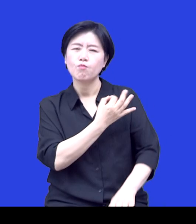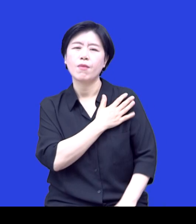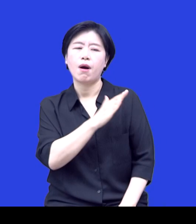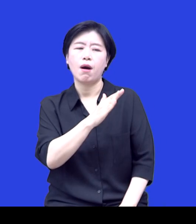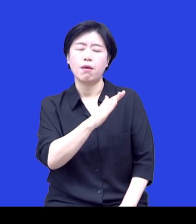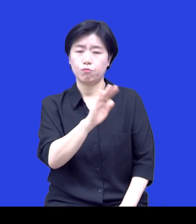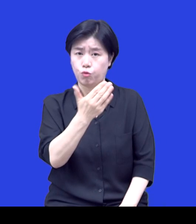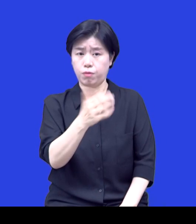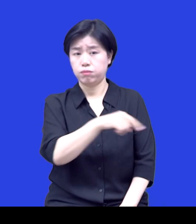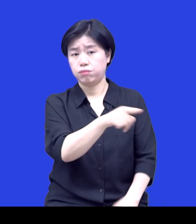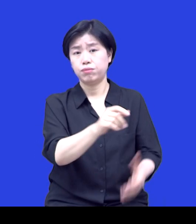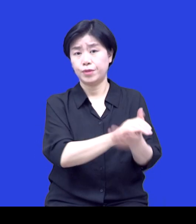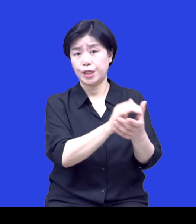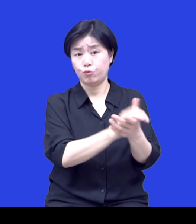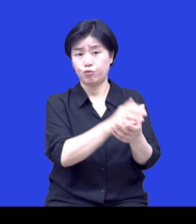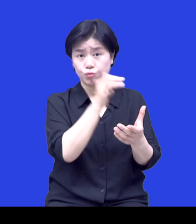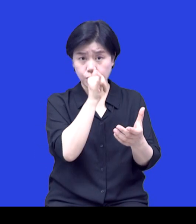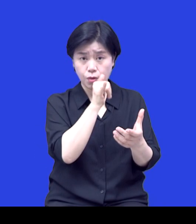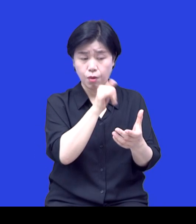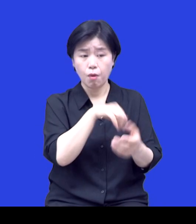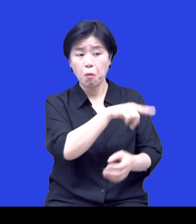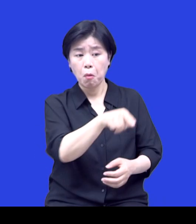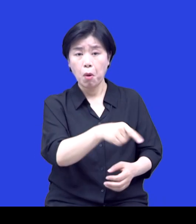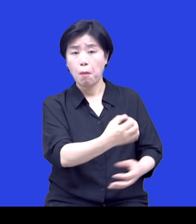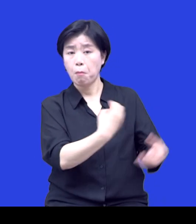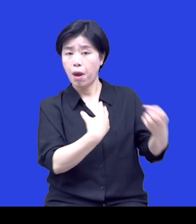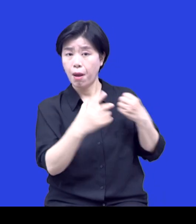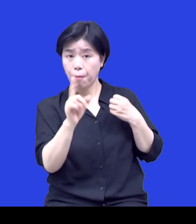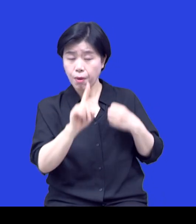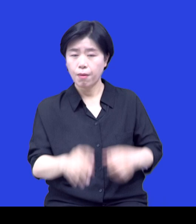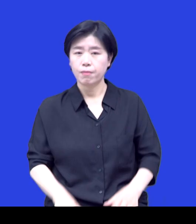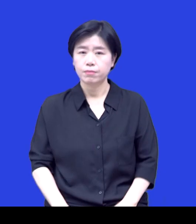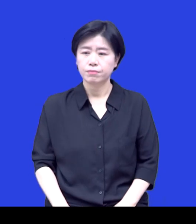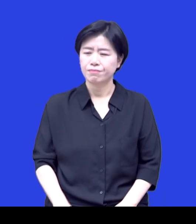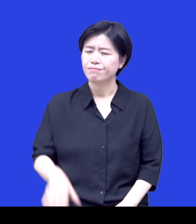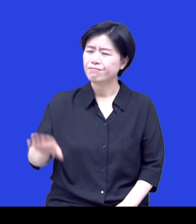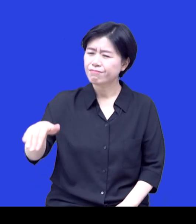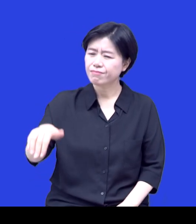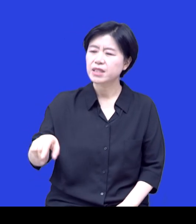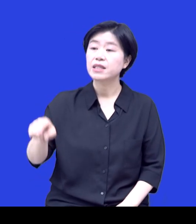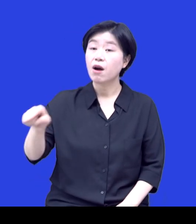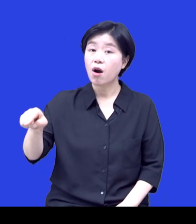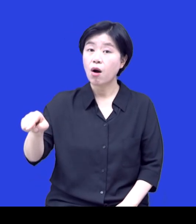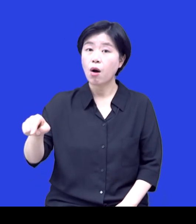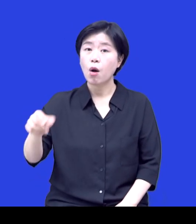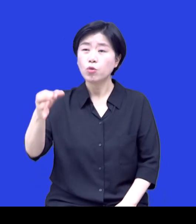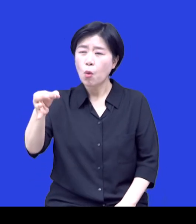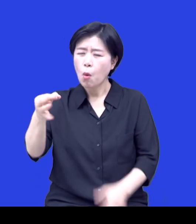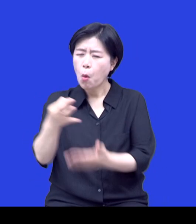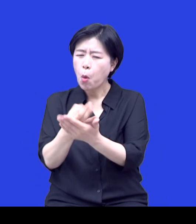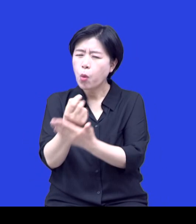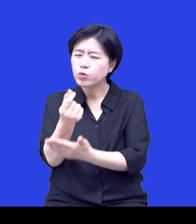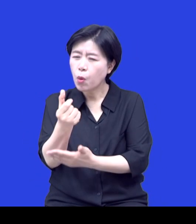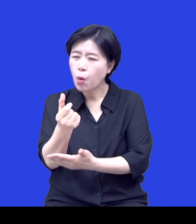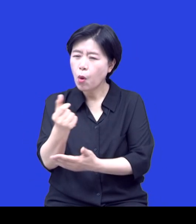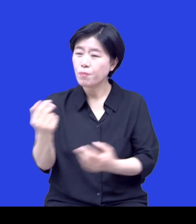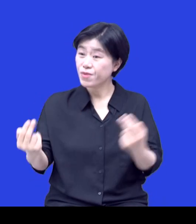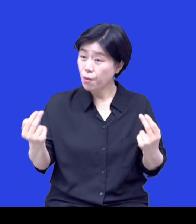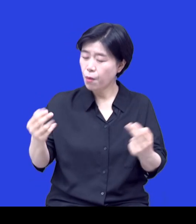사람도 있고 그렇지만은 그 친구들이 다 그 얘기를 해요. 우리 중에 네가 돈을 제일 못 버는데 네가 제일 행복하다.